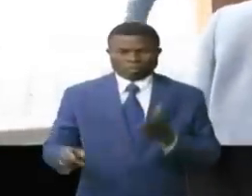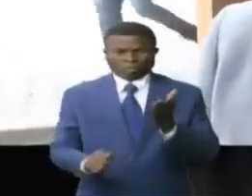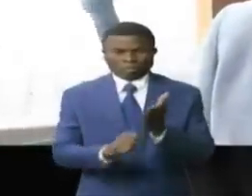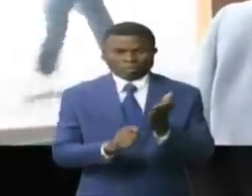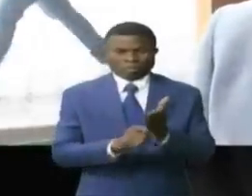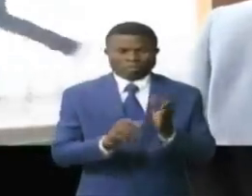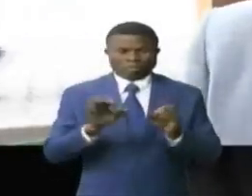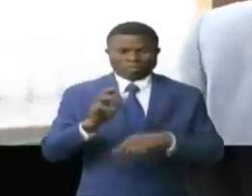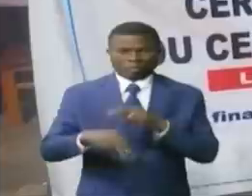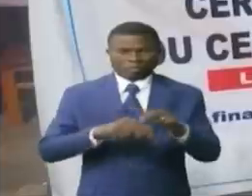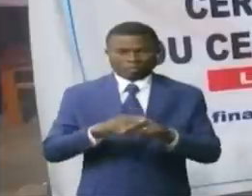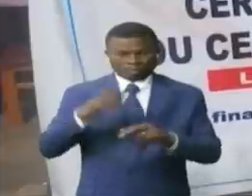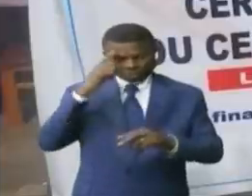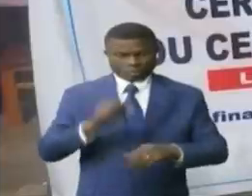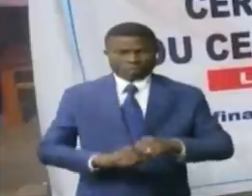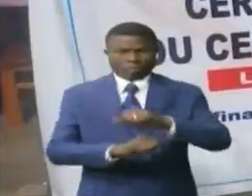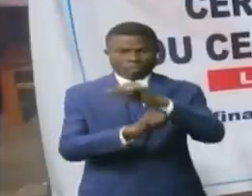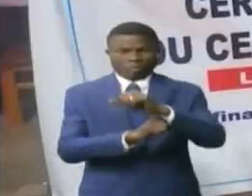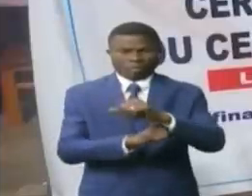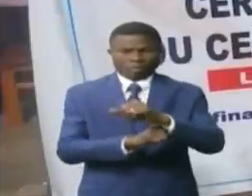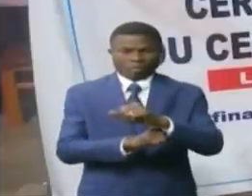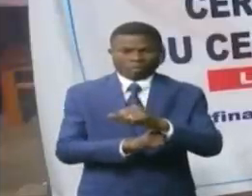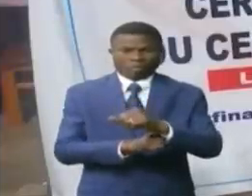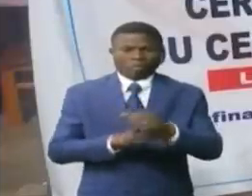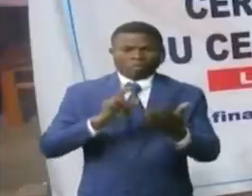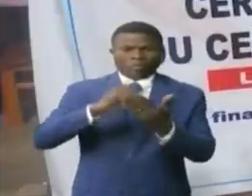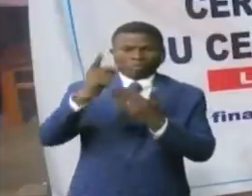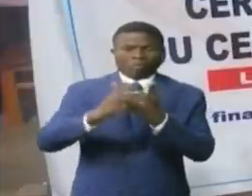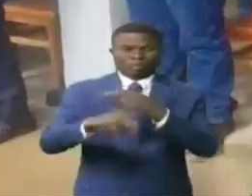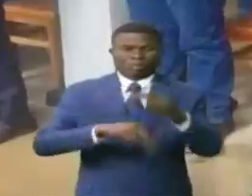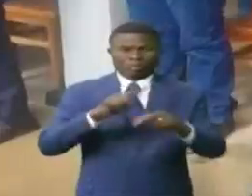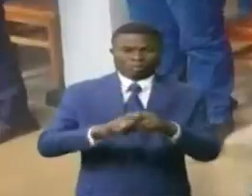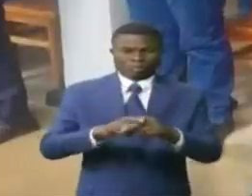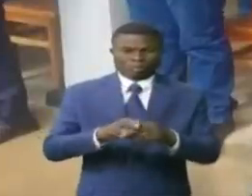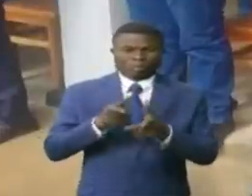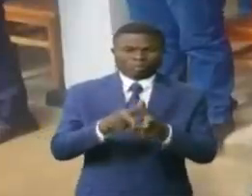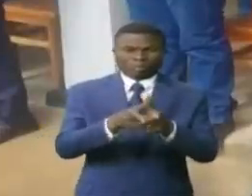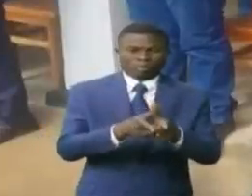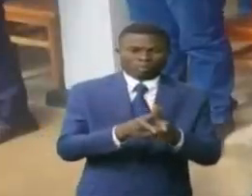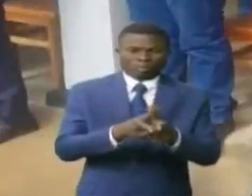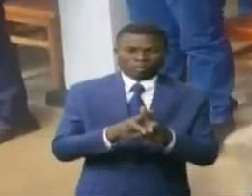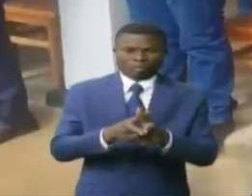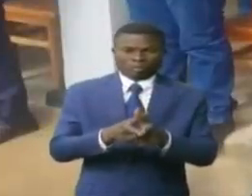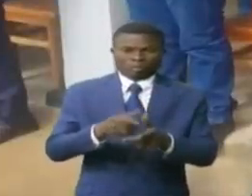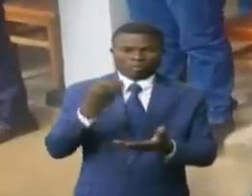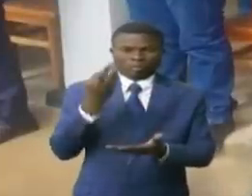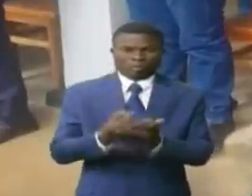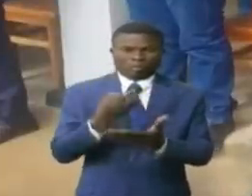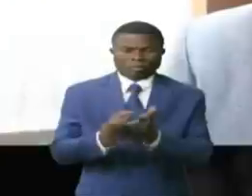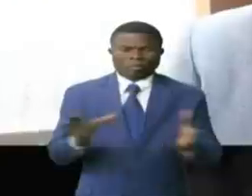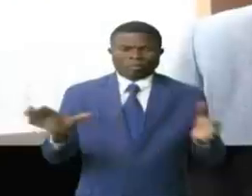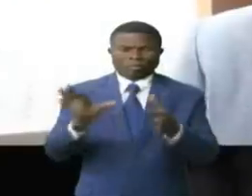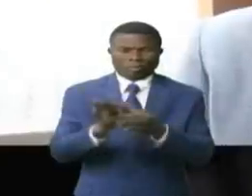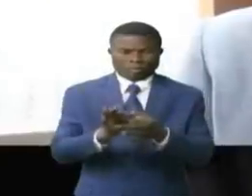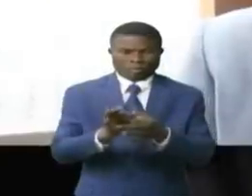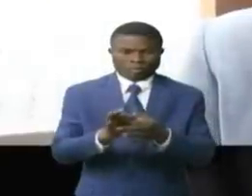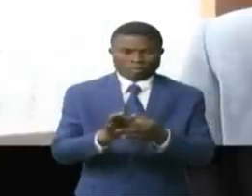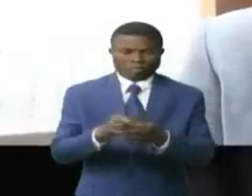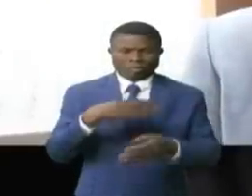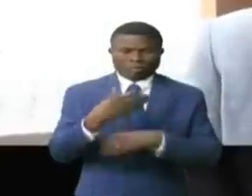nationale pour l'appui d'un programme national de désarmement, démobilisation. Le Fonds de cohérence a eu une